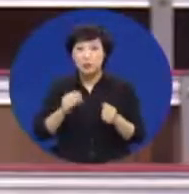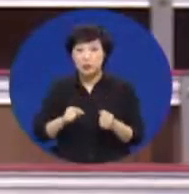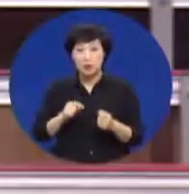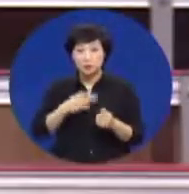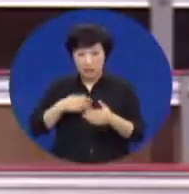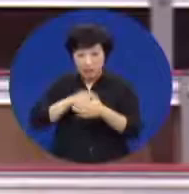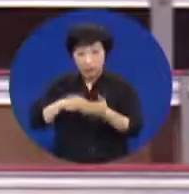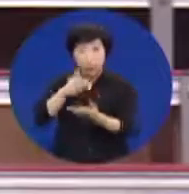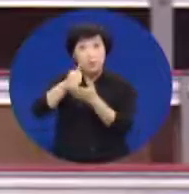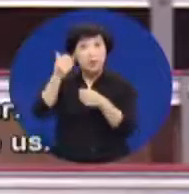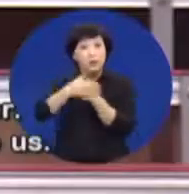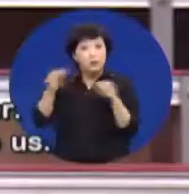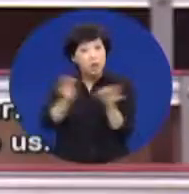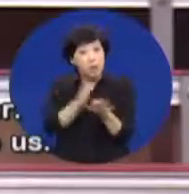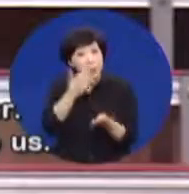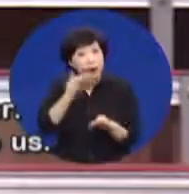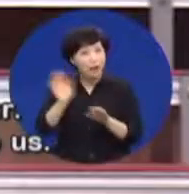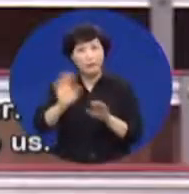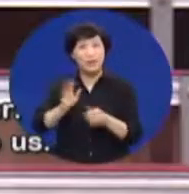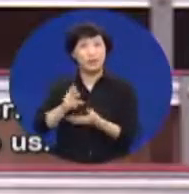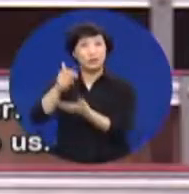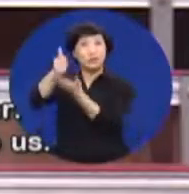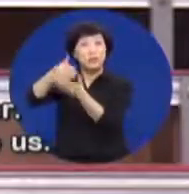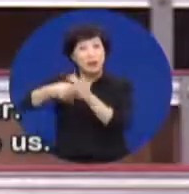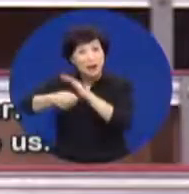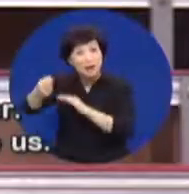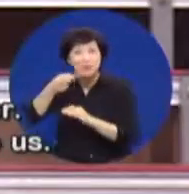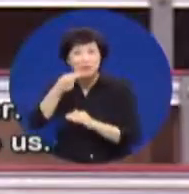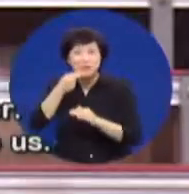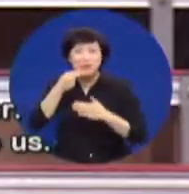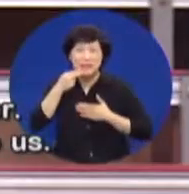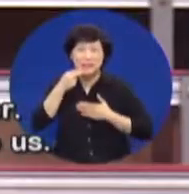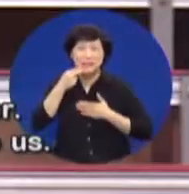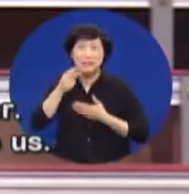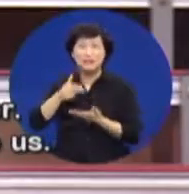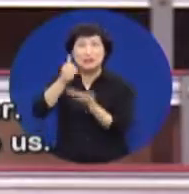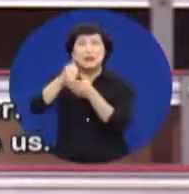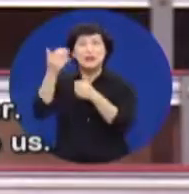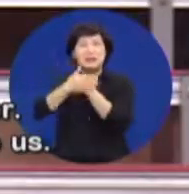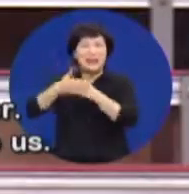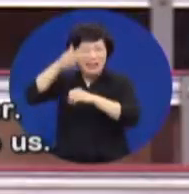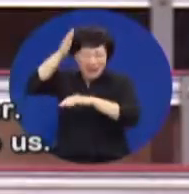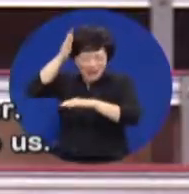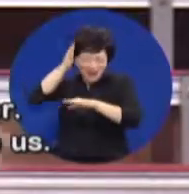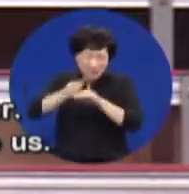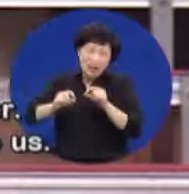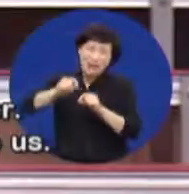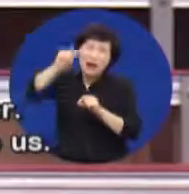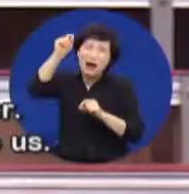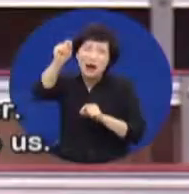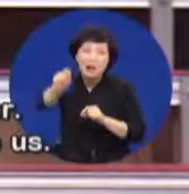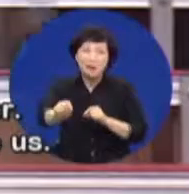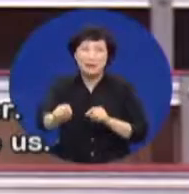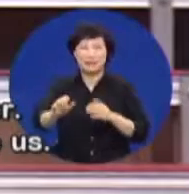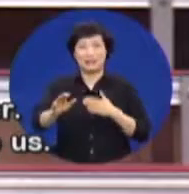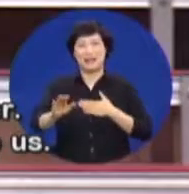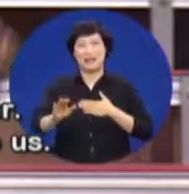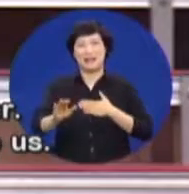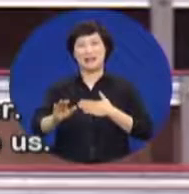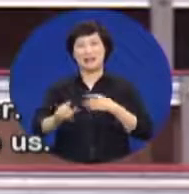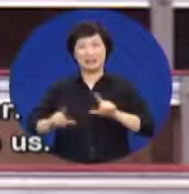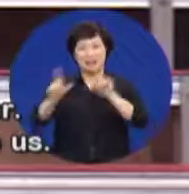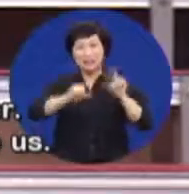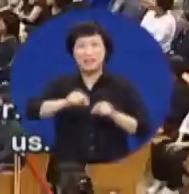말이야. 주님이 무효시키지 않는 한 영원히 무효되지 않기 때문에 영원히